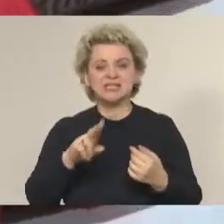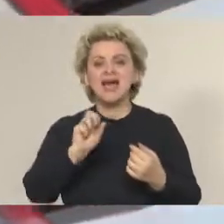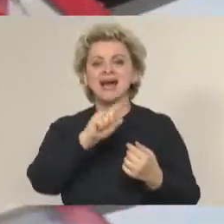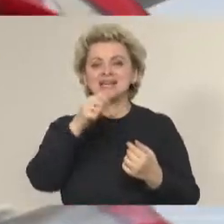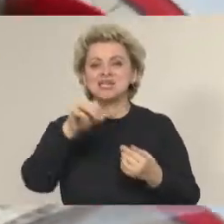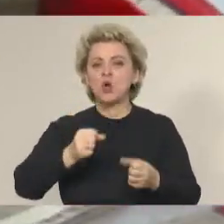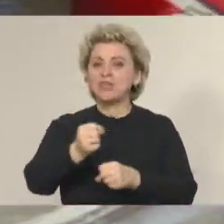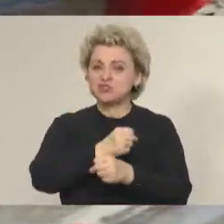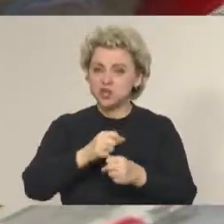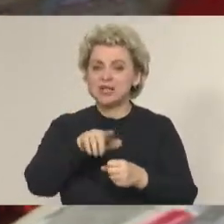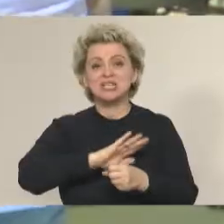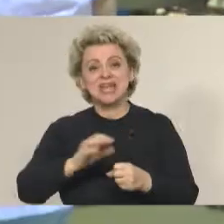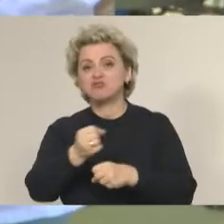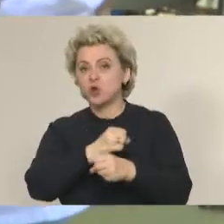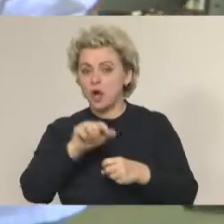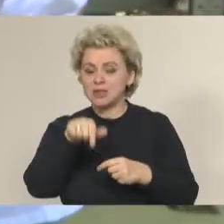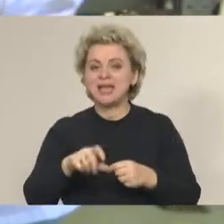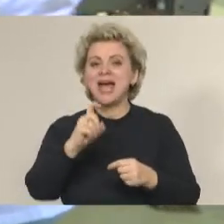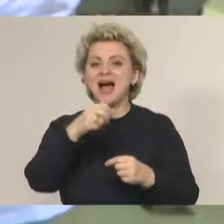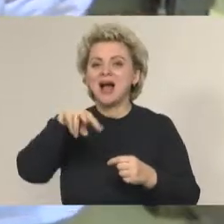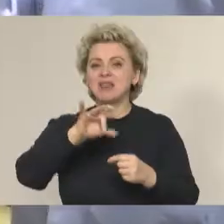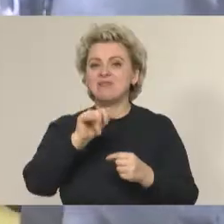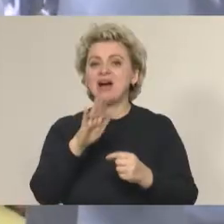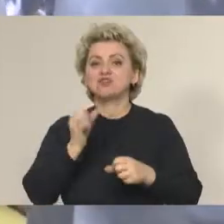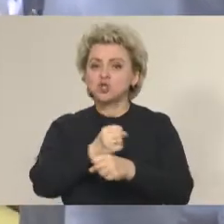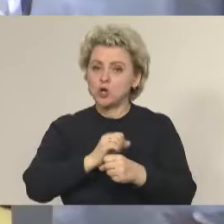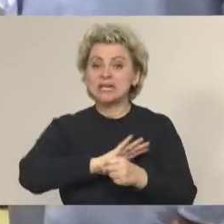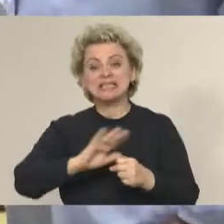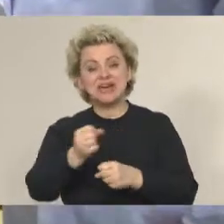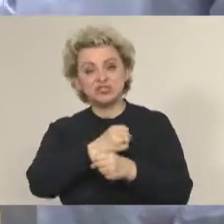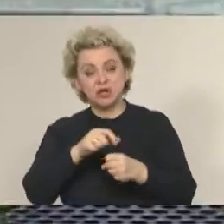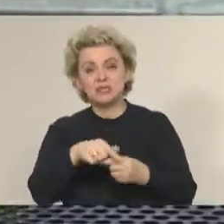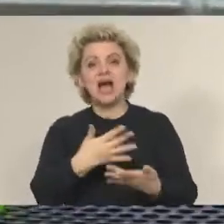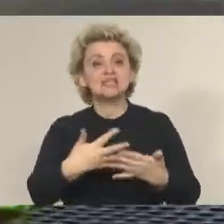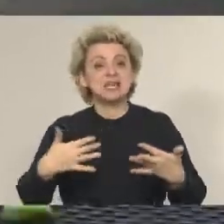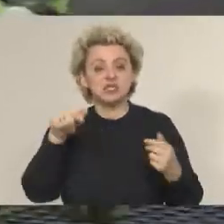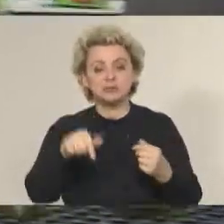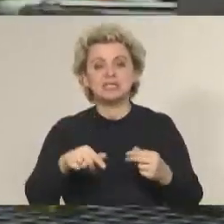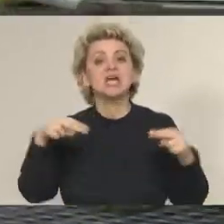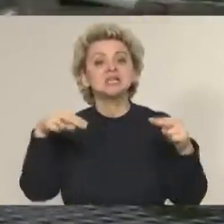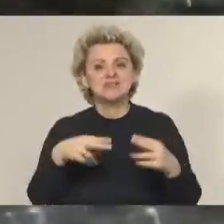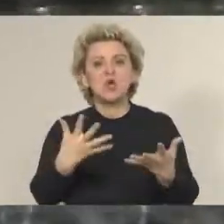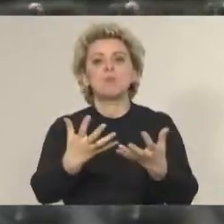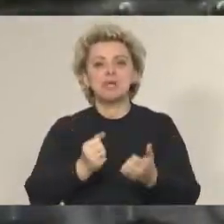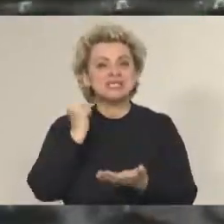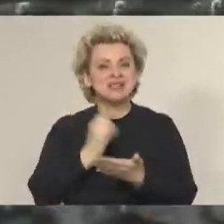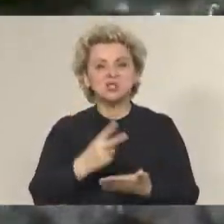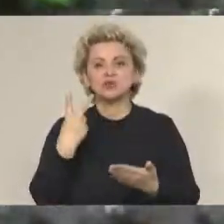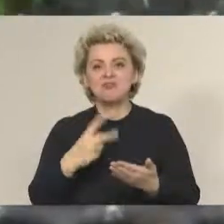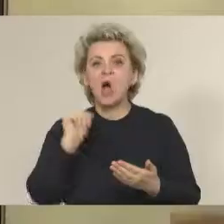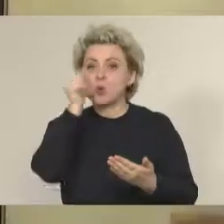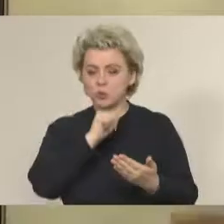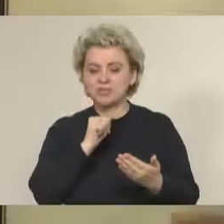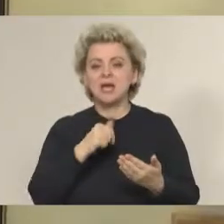Казинаки глазированные и неглазированные, халва глазированная и неглазированная в ассортименте. Свидетельство получено сразу на